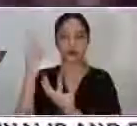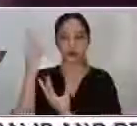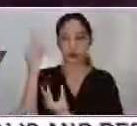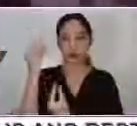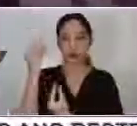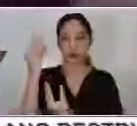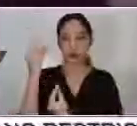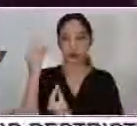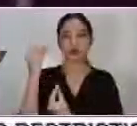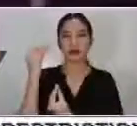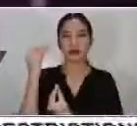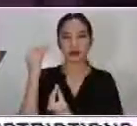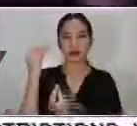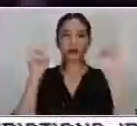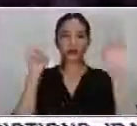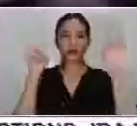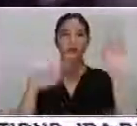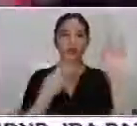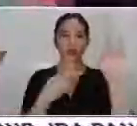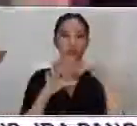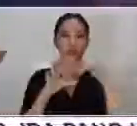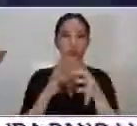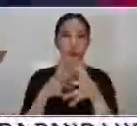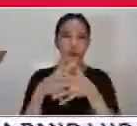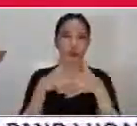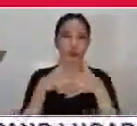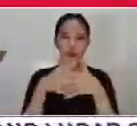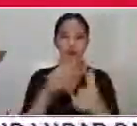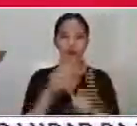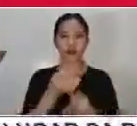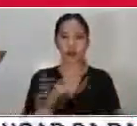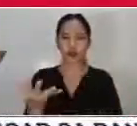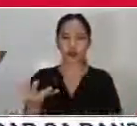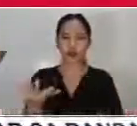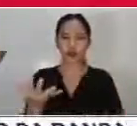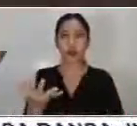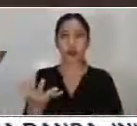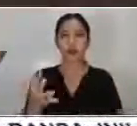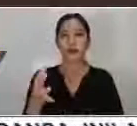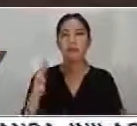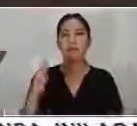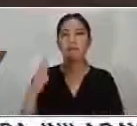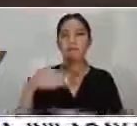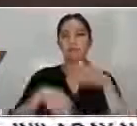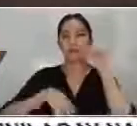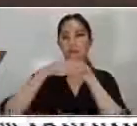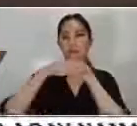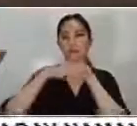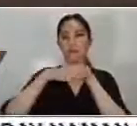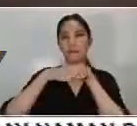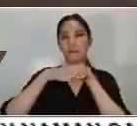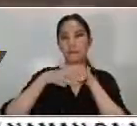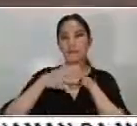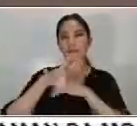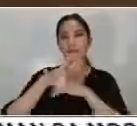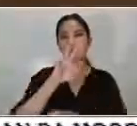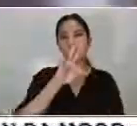Netanyahu, magkakaroon lang ng ceasefire kapag tinanggal na ng Hamas ang kanilang mga armas.